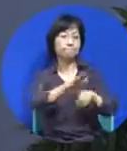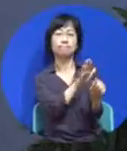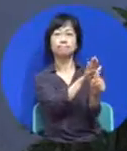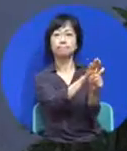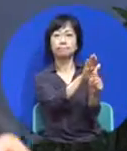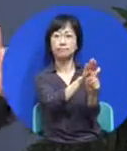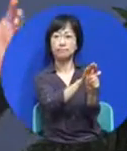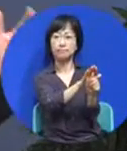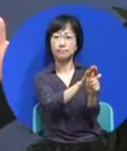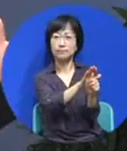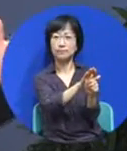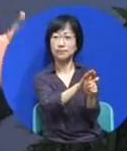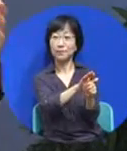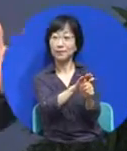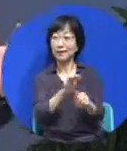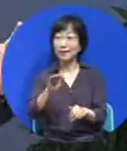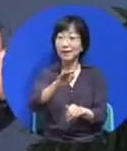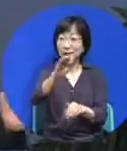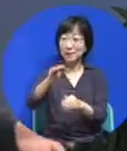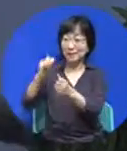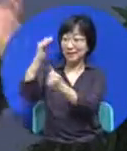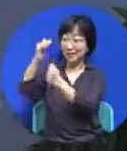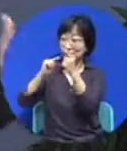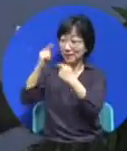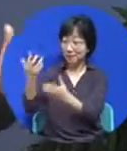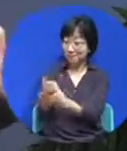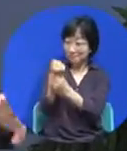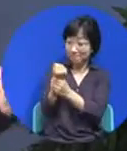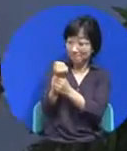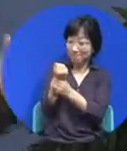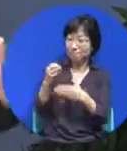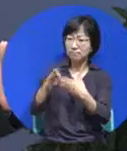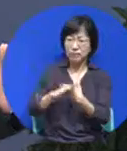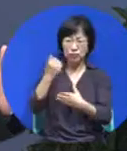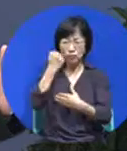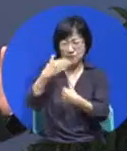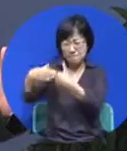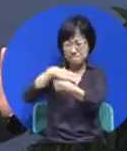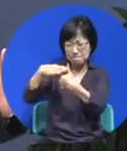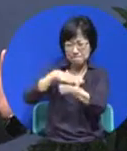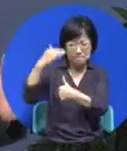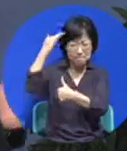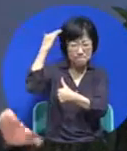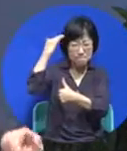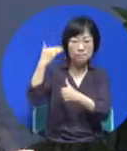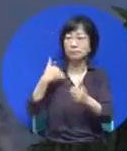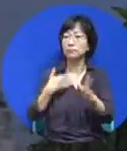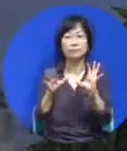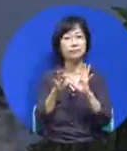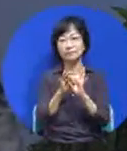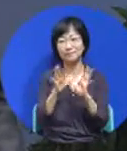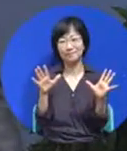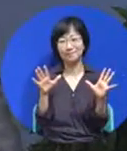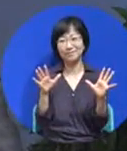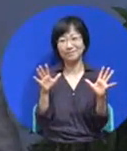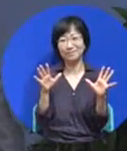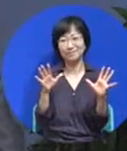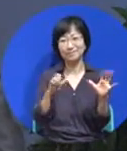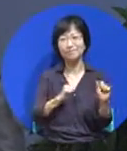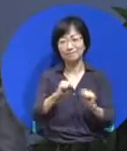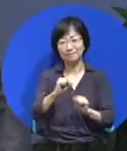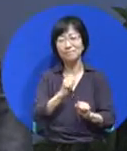가지고 있다면 그 어떤 모략도 어떤 어려움도 상관이 없는 겁니다. If you have the word of God in you, then it doesn't